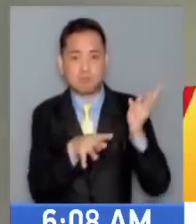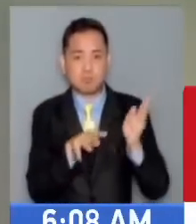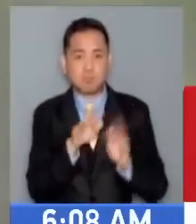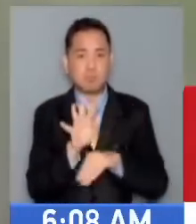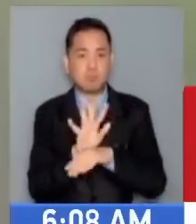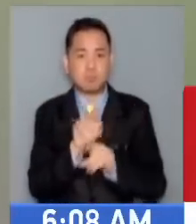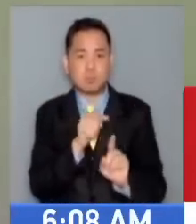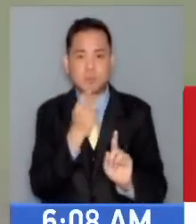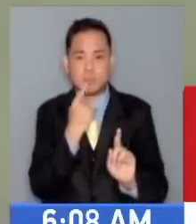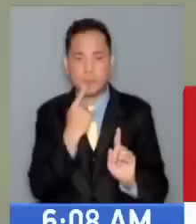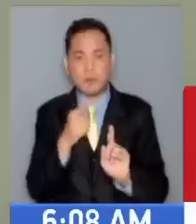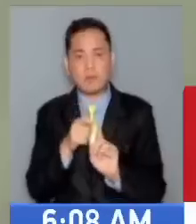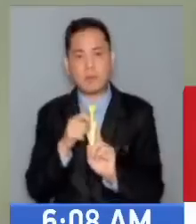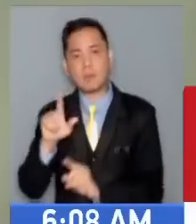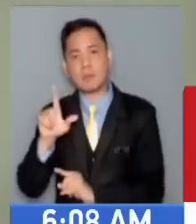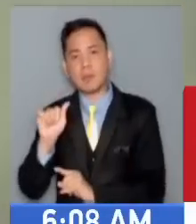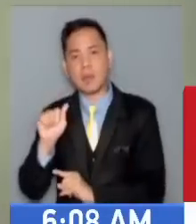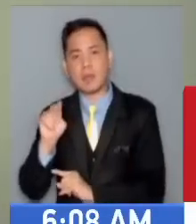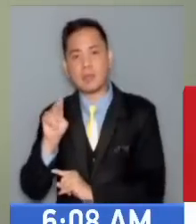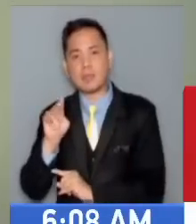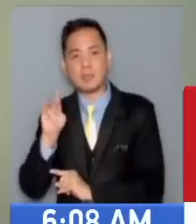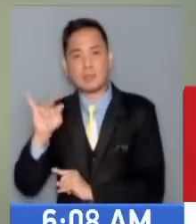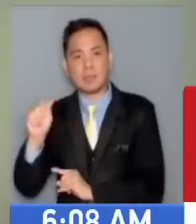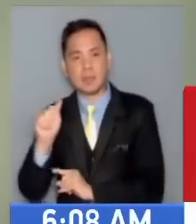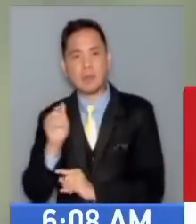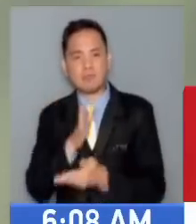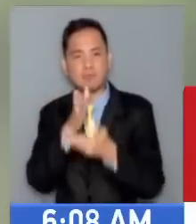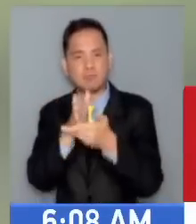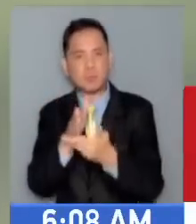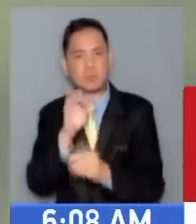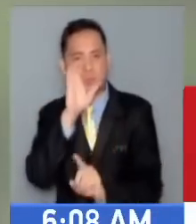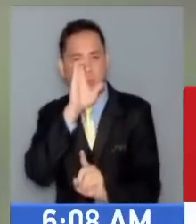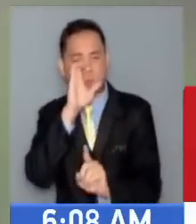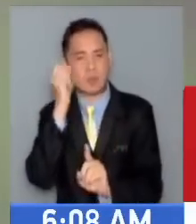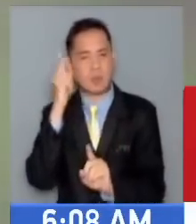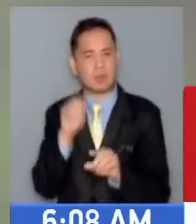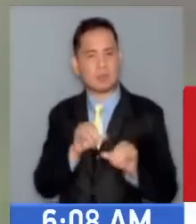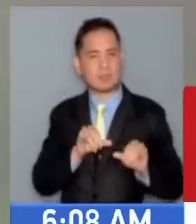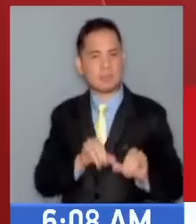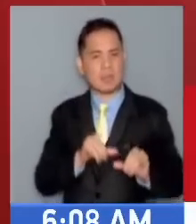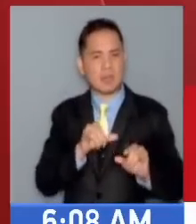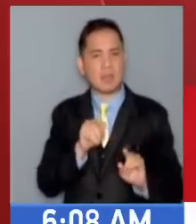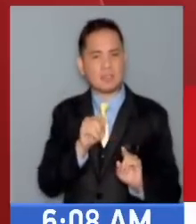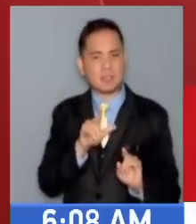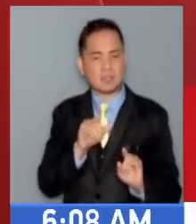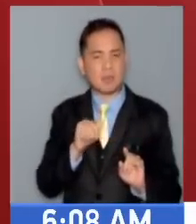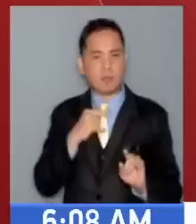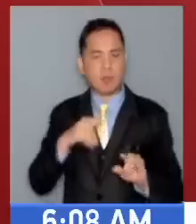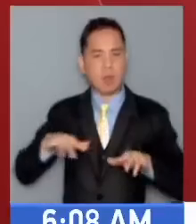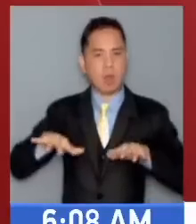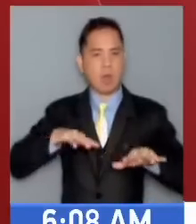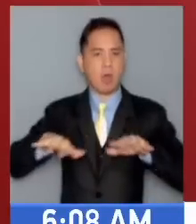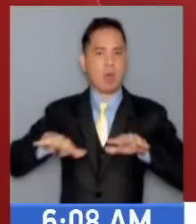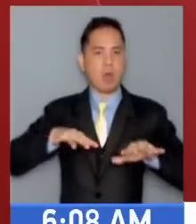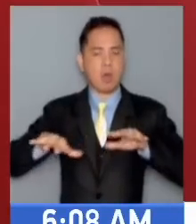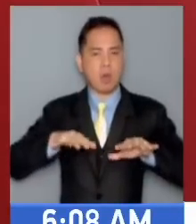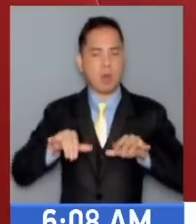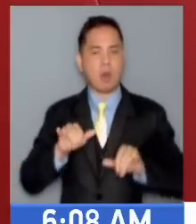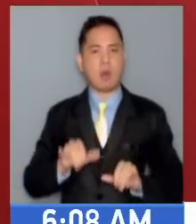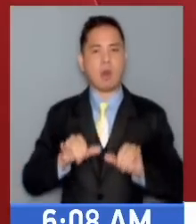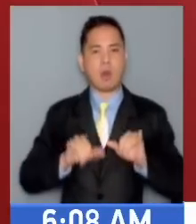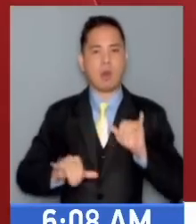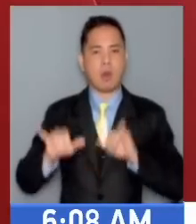papunta sana sa Cebu City. Nasa Talisay City raw sila nang maramdaman nila ang paggalaw ng lupa. Mauni ang portion sa